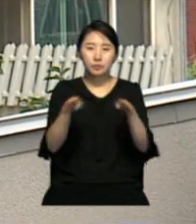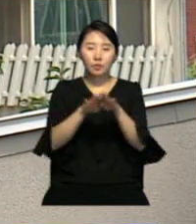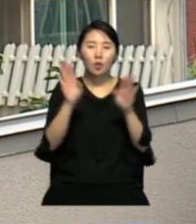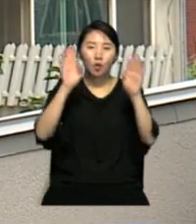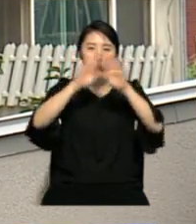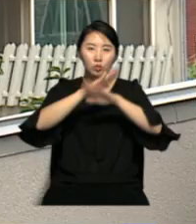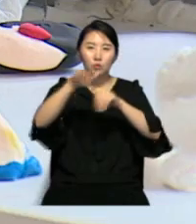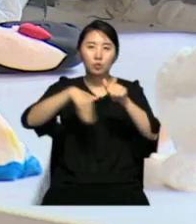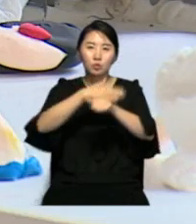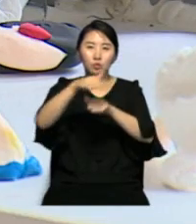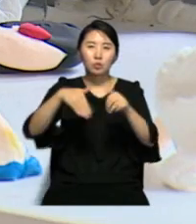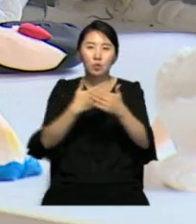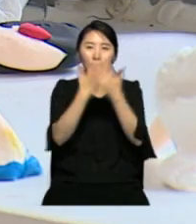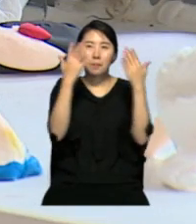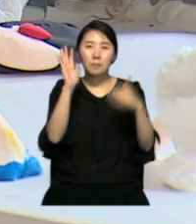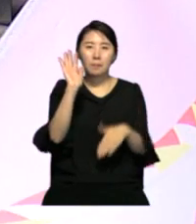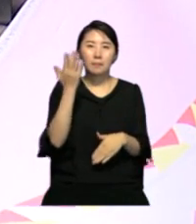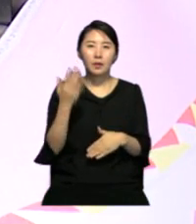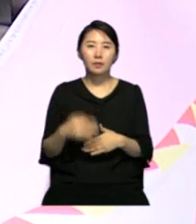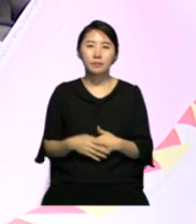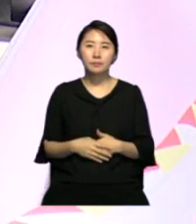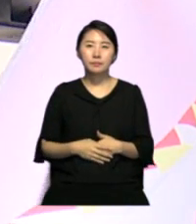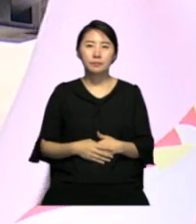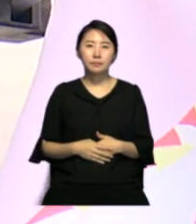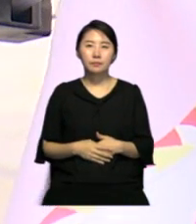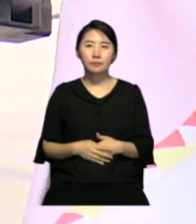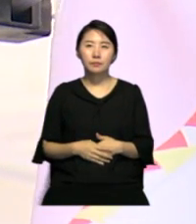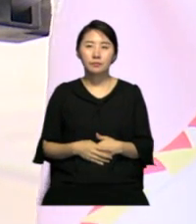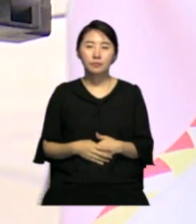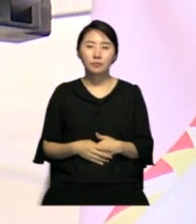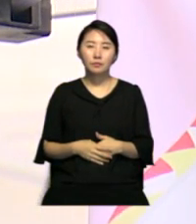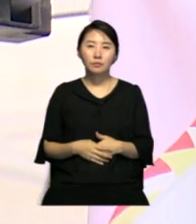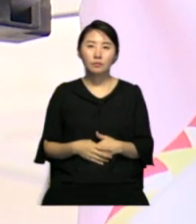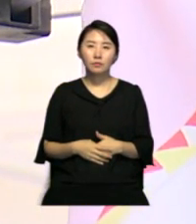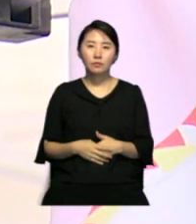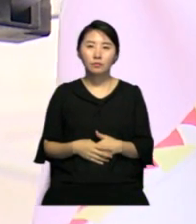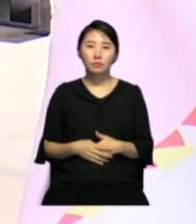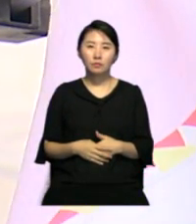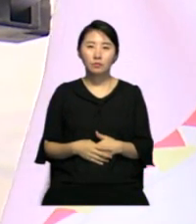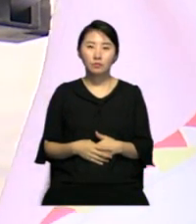어두웠던 동네 분위기도 밝아지고 있습니다. 서울경기 케이블TV 박선아입니다.